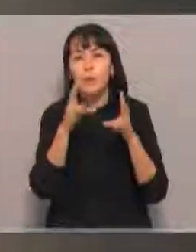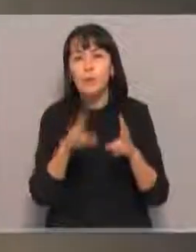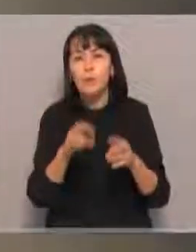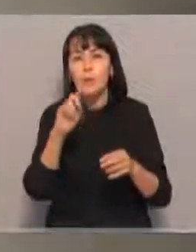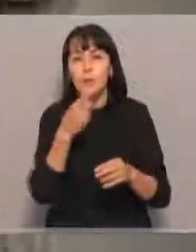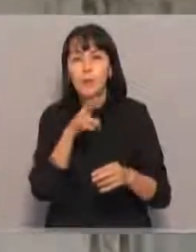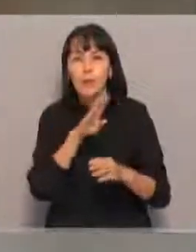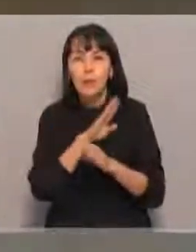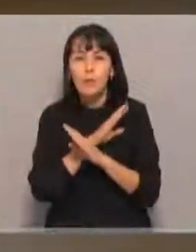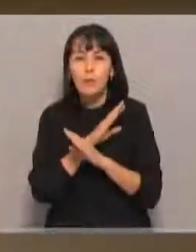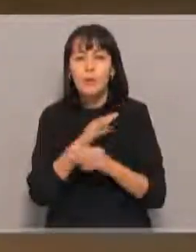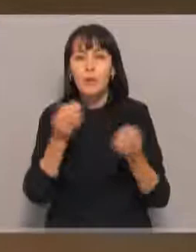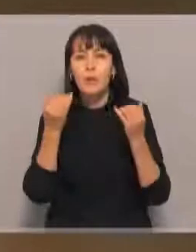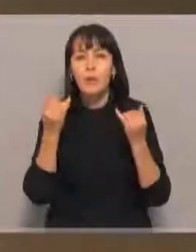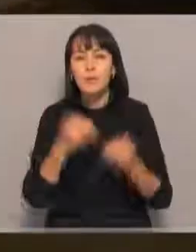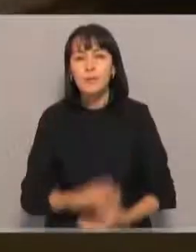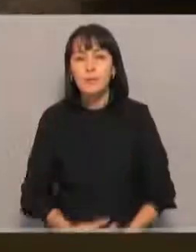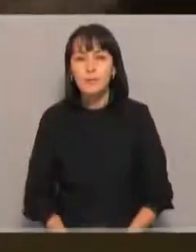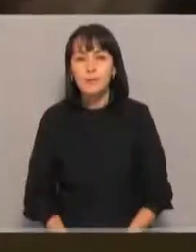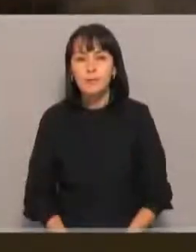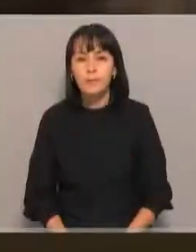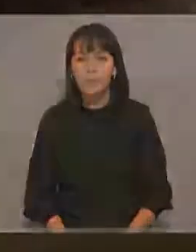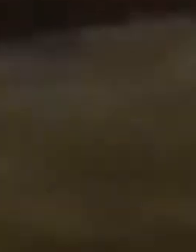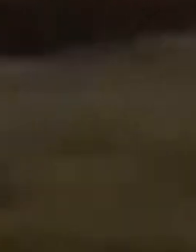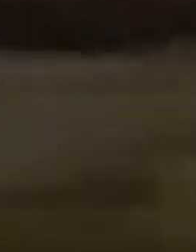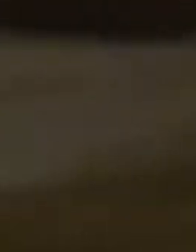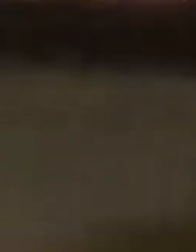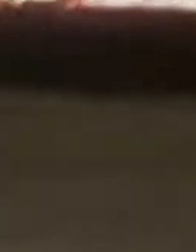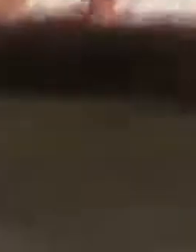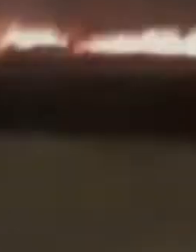мәйіті үйінде табылды. Лаура Сарман, Сәкен Сапарбеков, Нұрлыбек Берікбай, жаңалықтар.